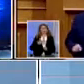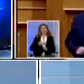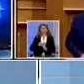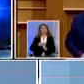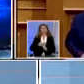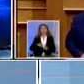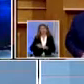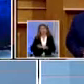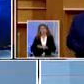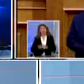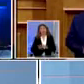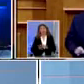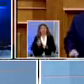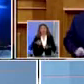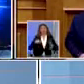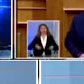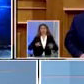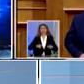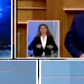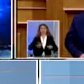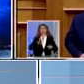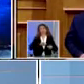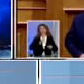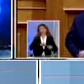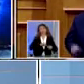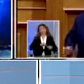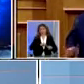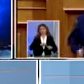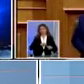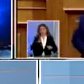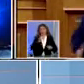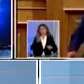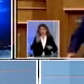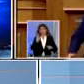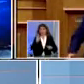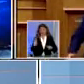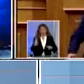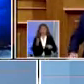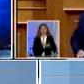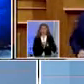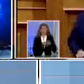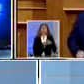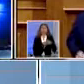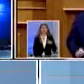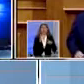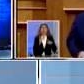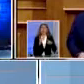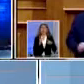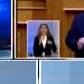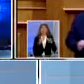πώς μπορεί να περάσει, αν δεν περνάει από τη Βουλή, να μην πέφτει η κυβέρνηση με το θέμα της εκλογής Προέδρου και μετά, αν δεν περνάει, να